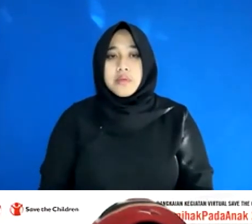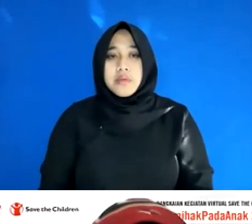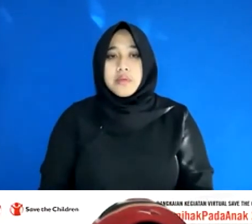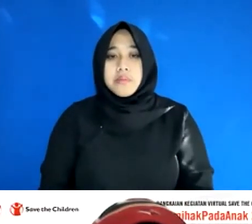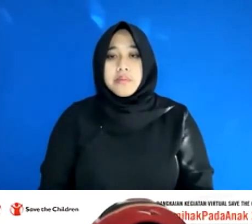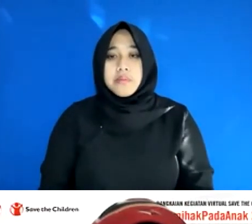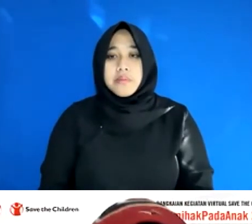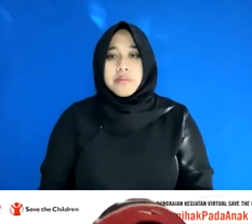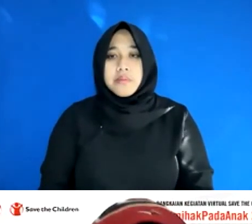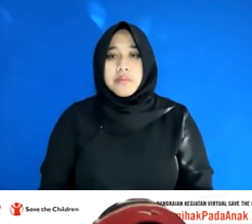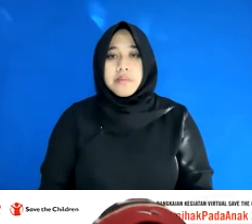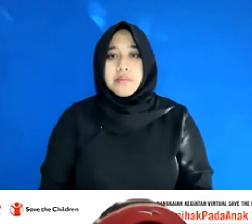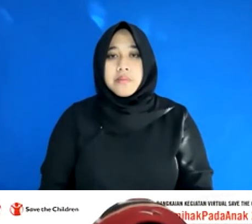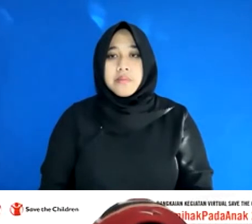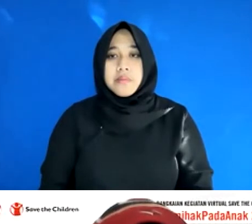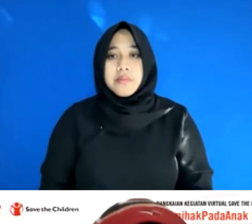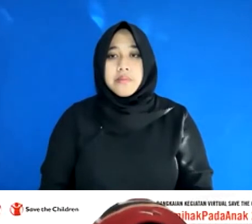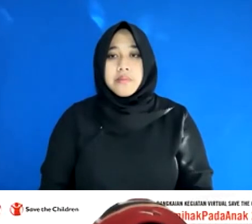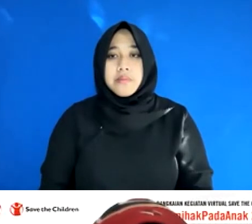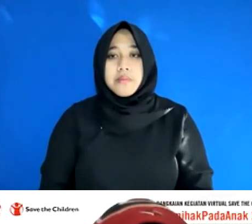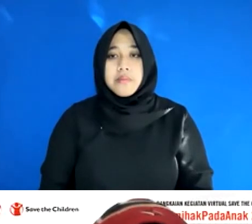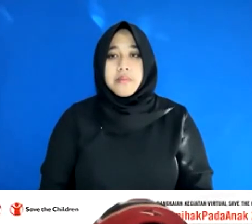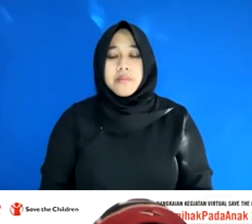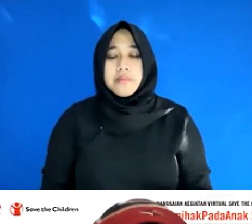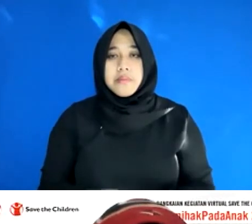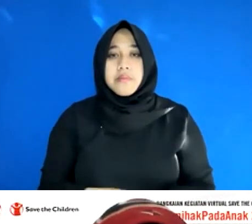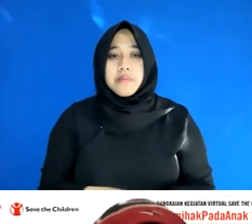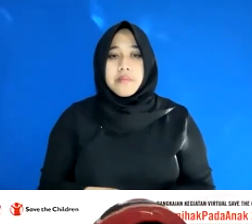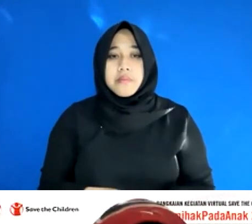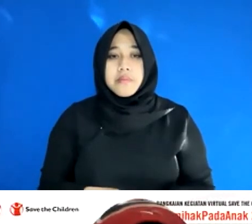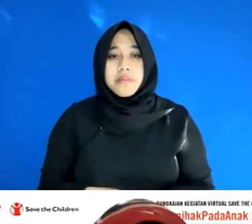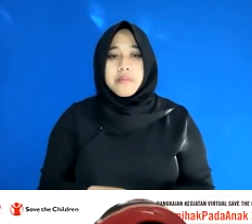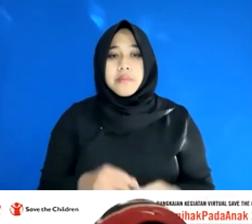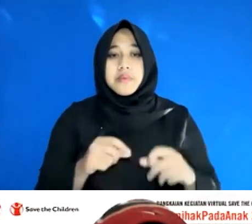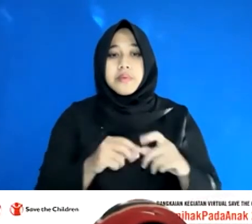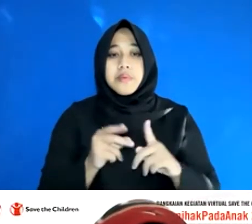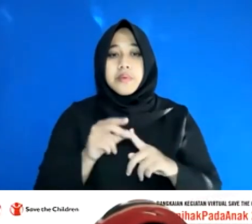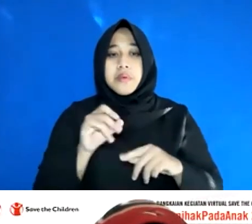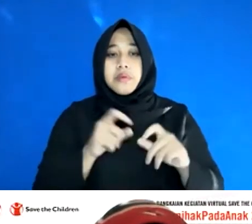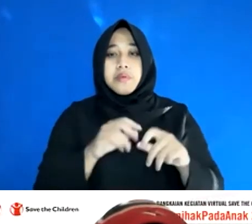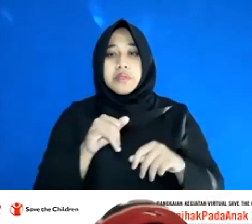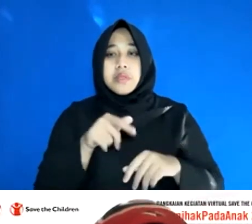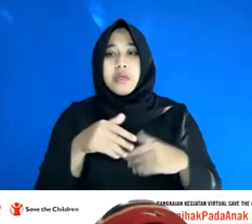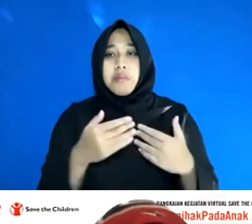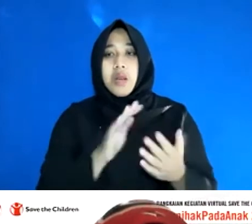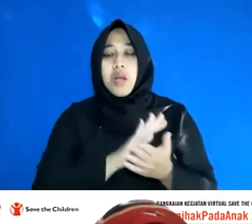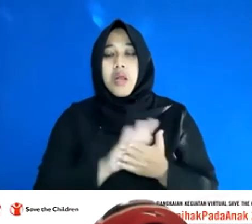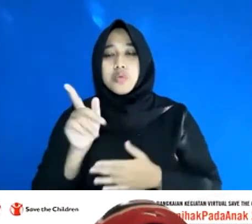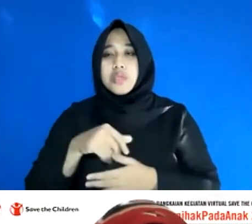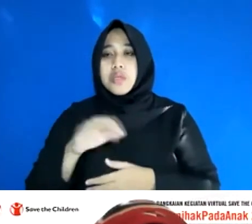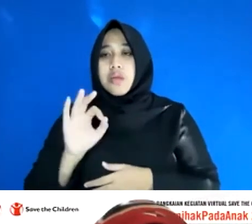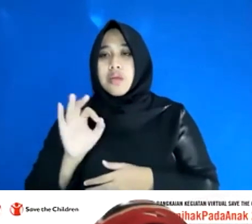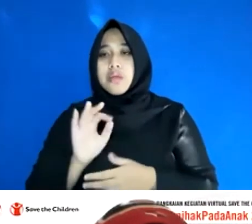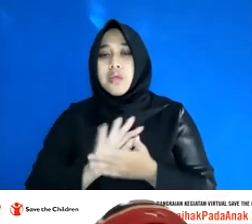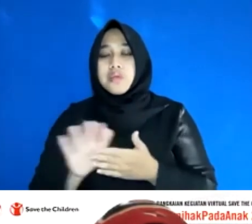mahasiswa, jadi supervisi selama ini direct dan indirect, jadi langsung tidak langsung.